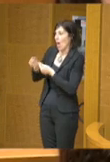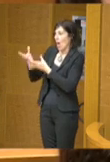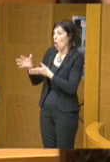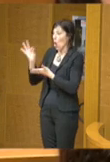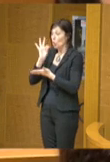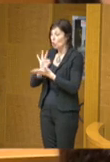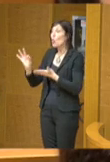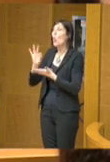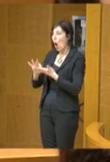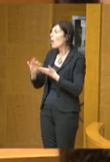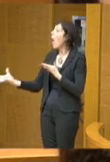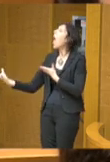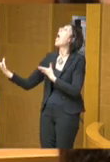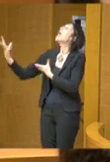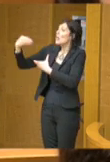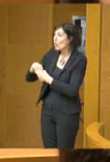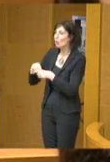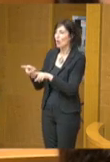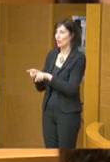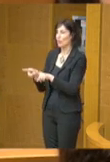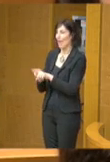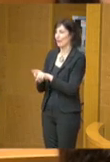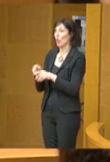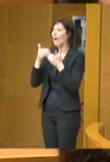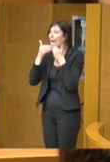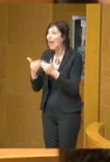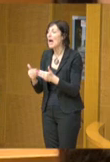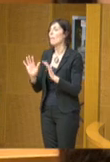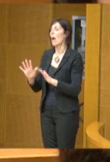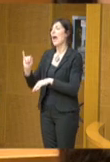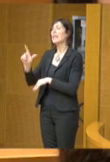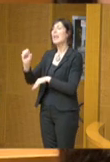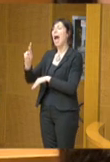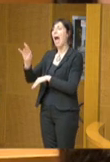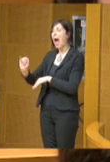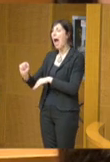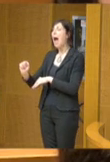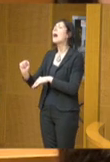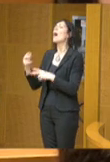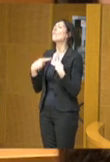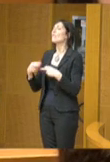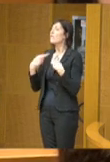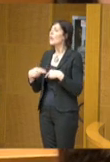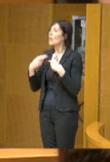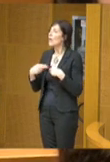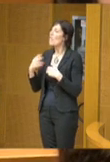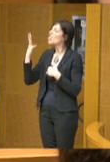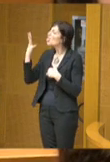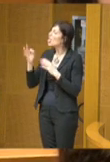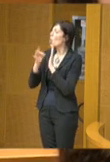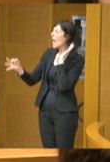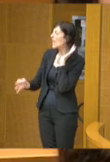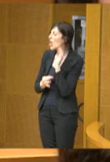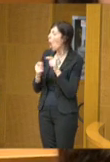l'ha inclusa. Grazie. Ilaria però abita nel comune di Poggio San Lorenzo, a 5 km di